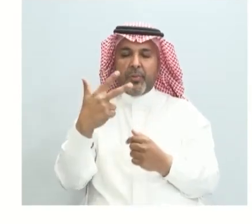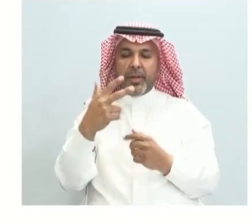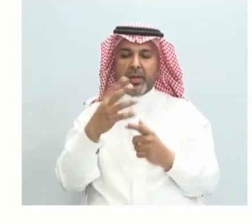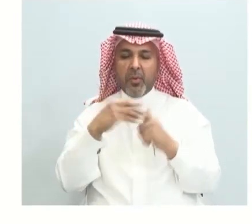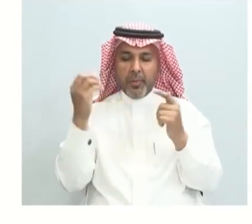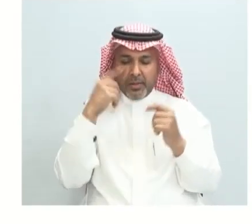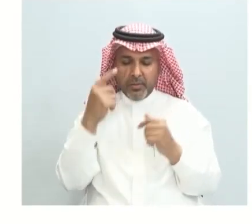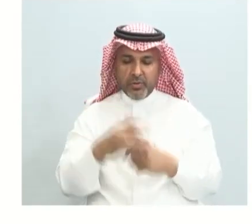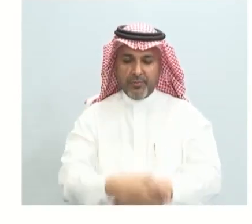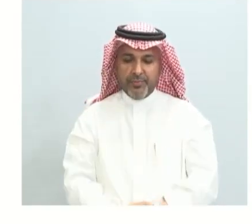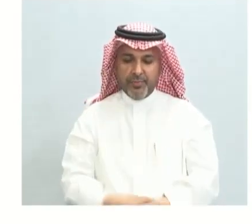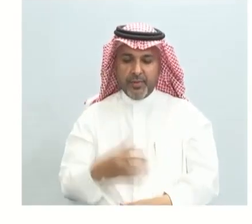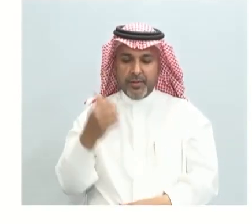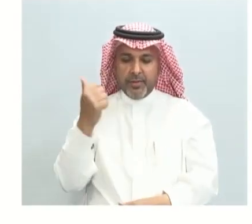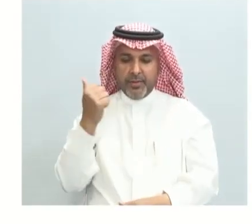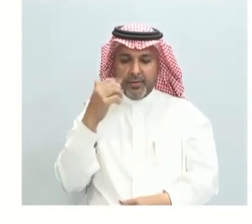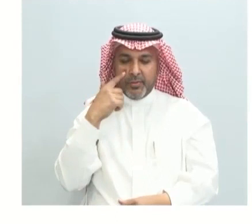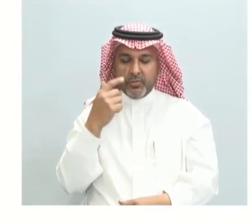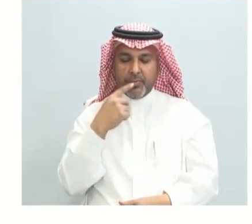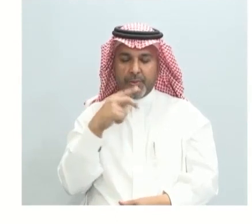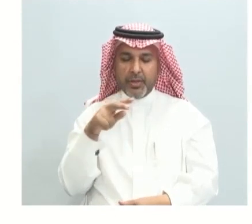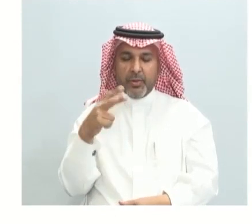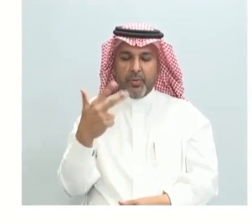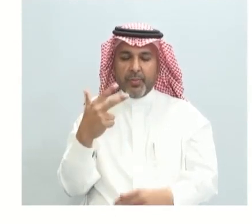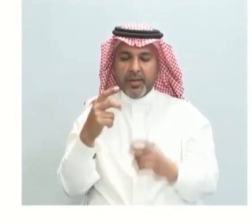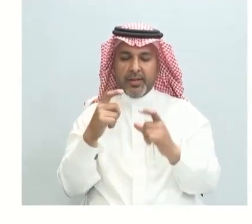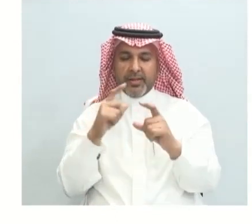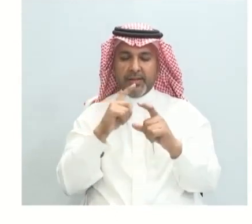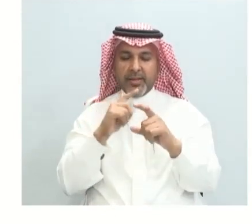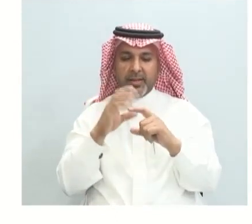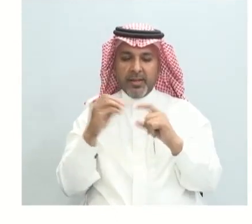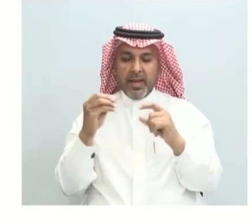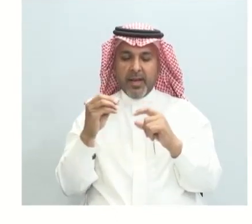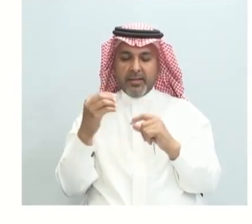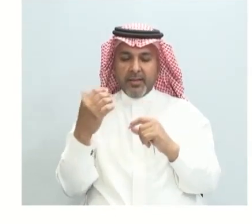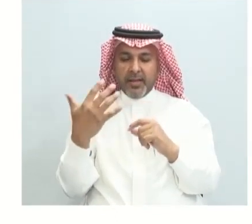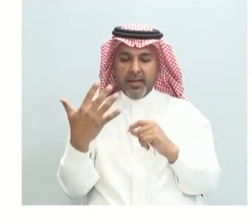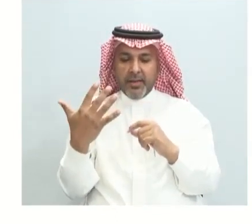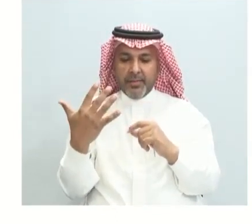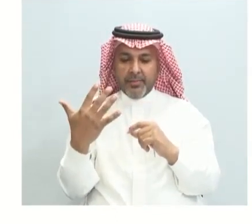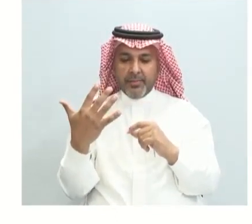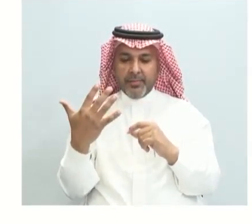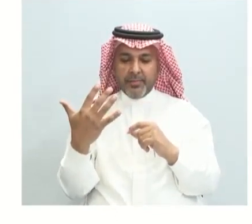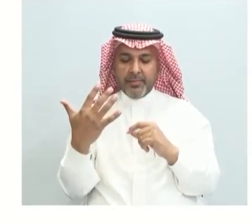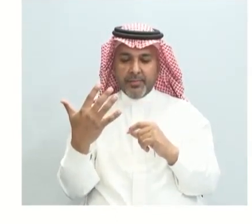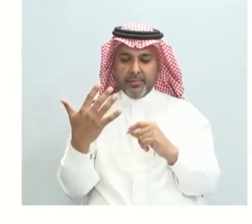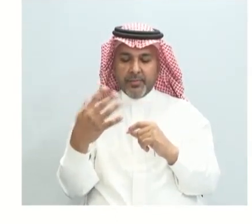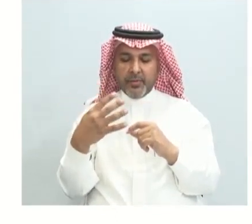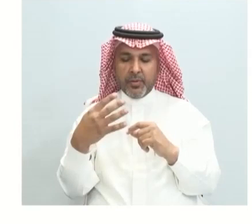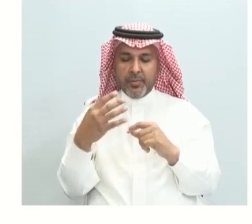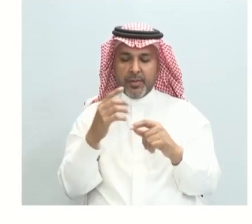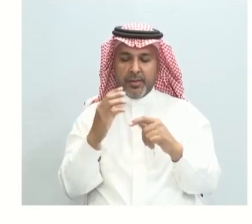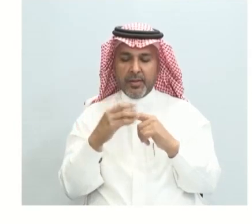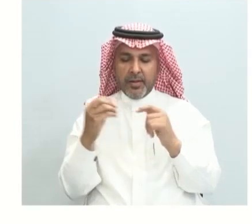وبالتالي الزاويه اي قياسها حيكون 180 درجه ناقص 36 مع ال 45 وبالتالي